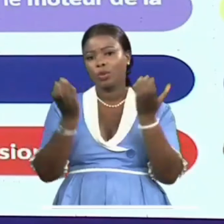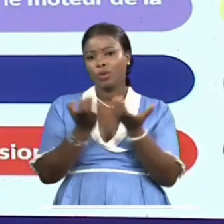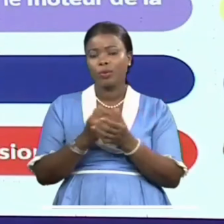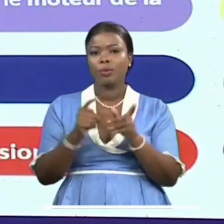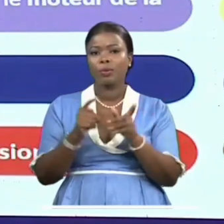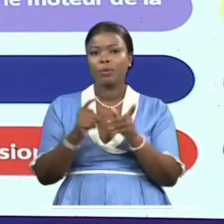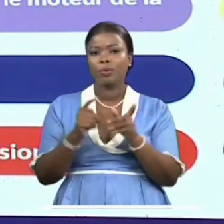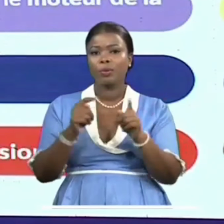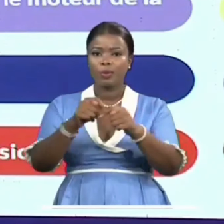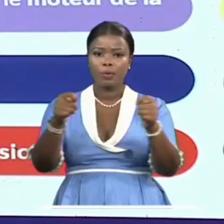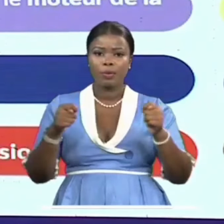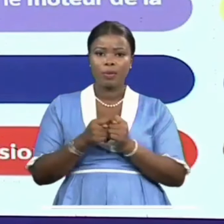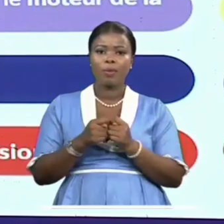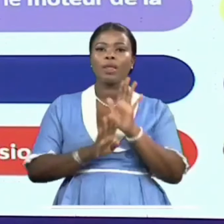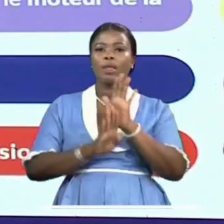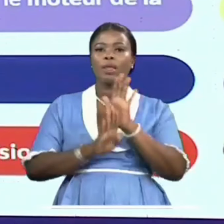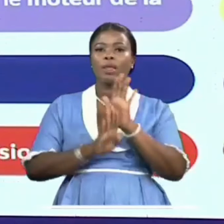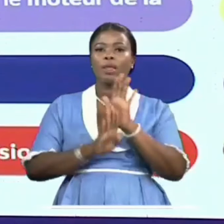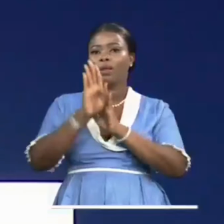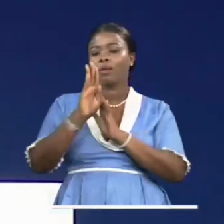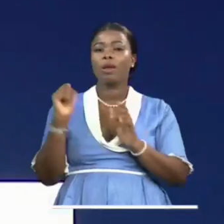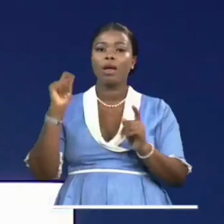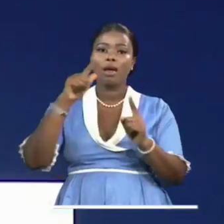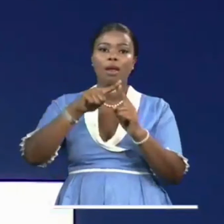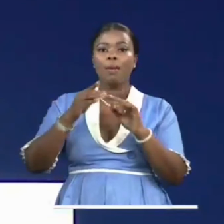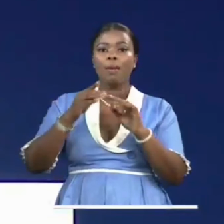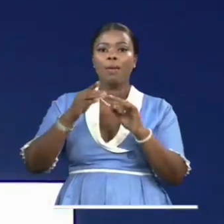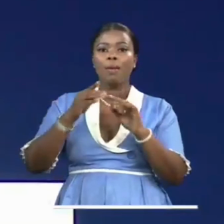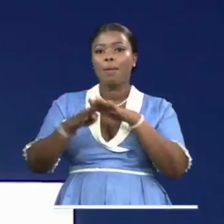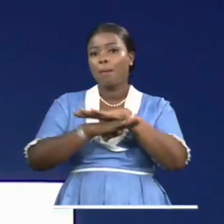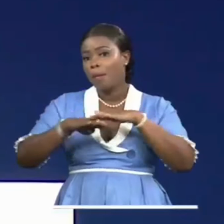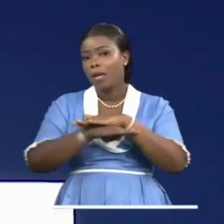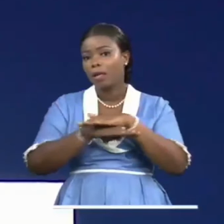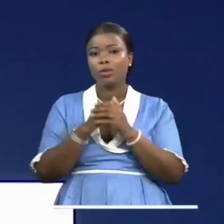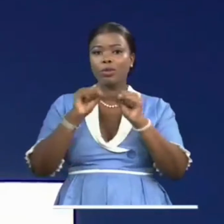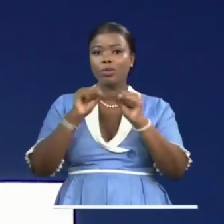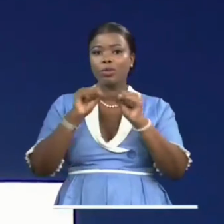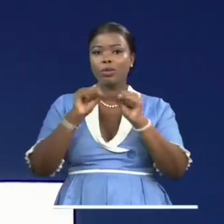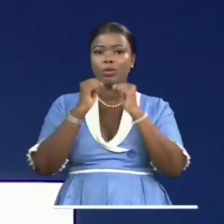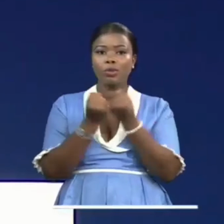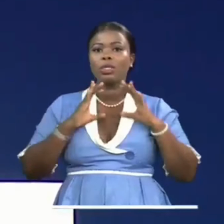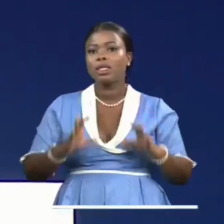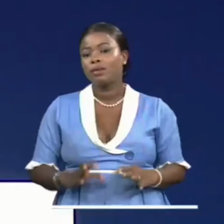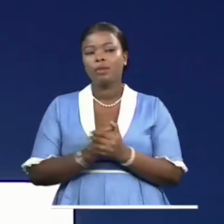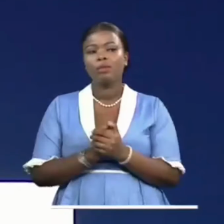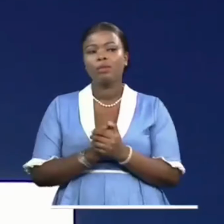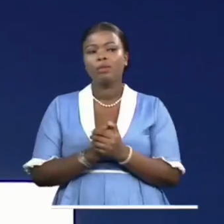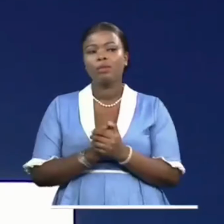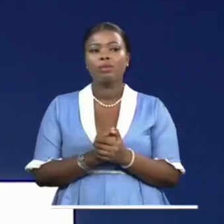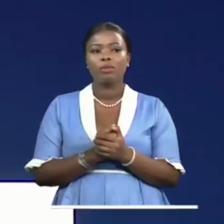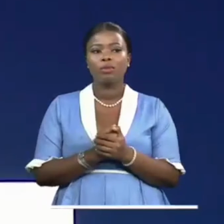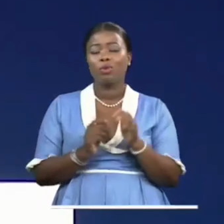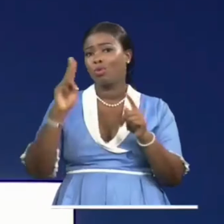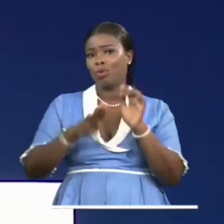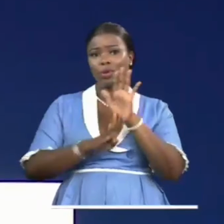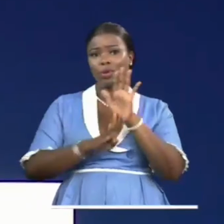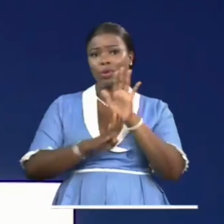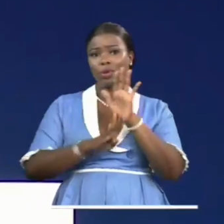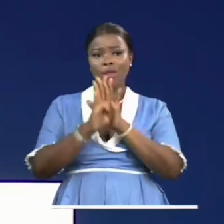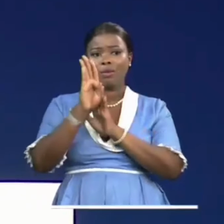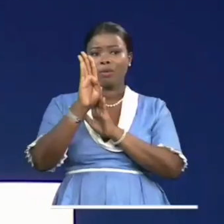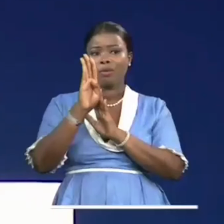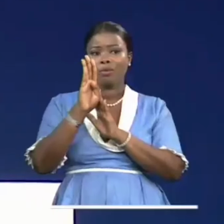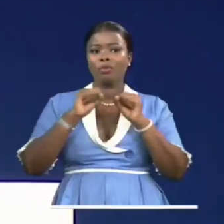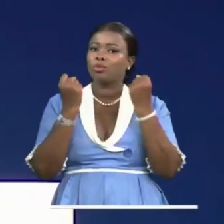jouer le rôle pour impulser le développement à la base la société civile doit être catalyseur développement et et une société